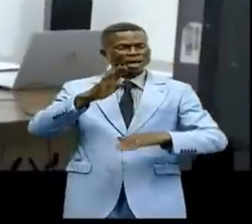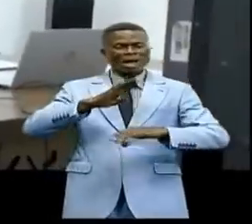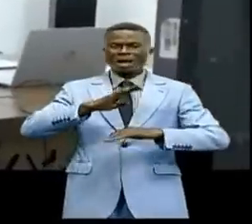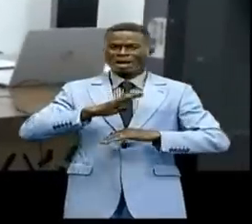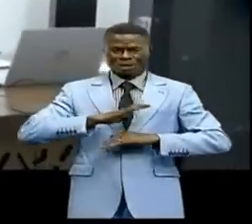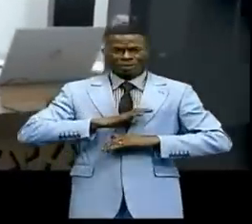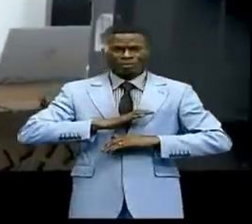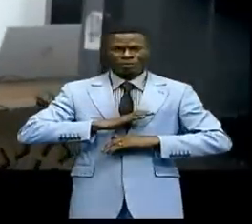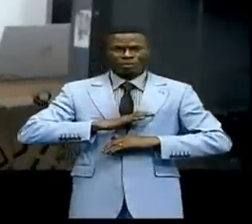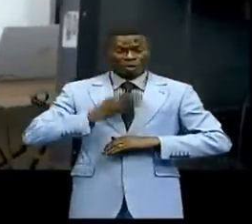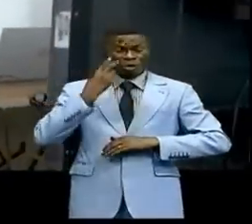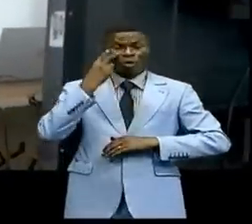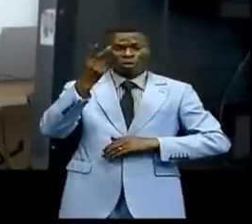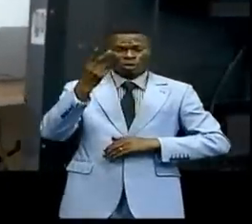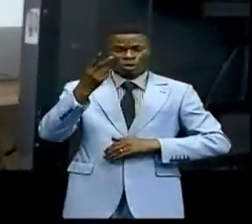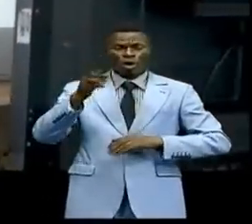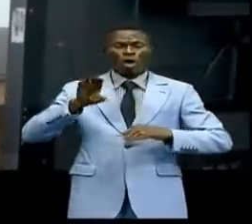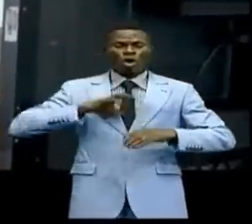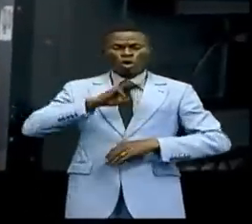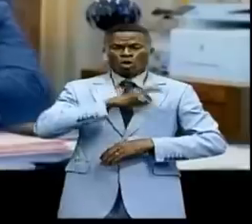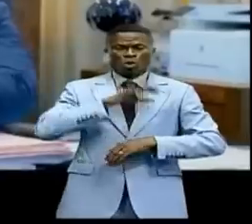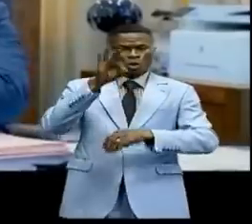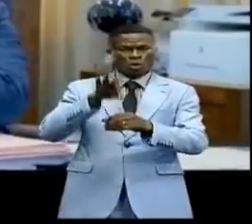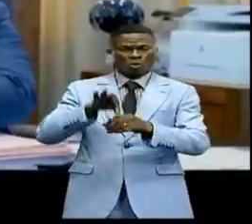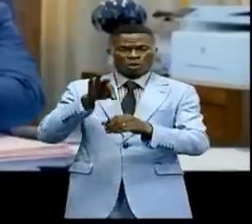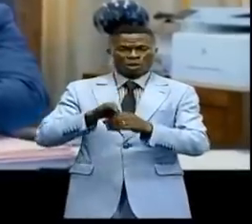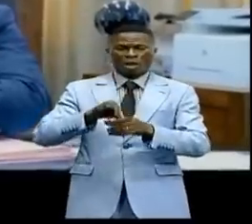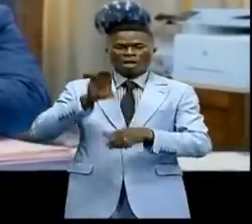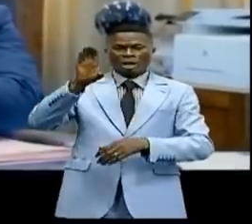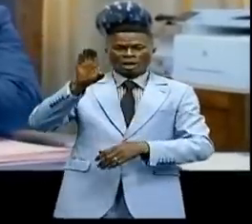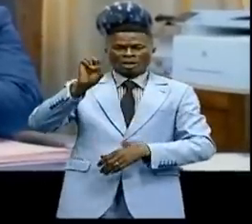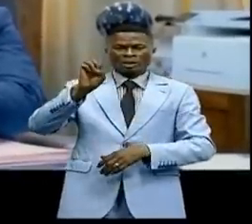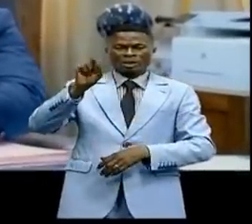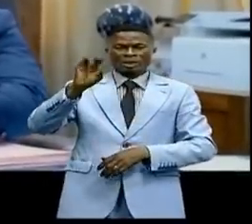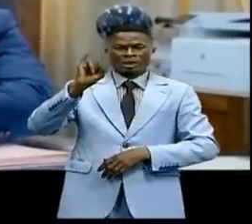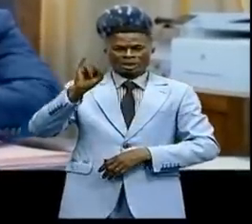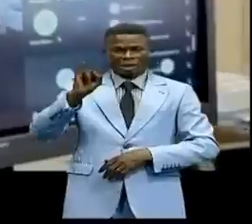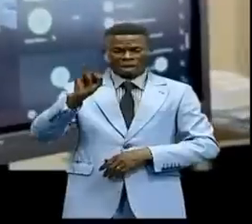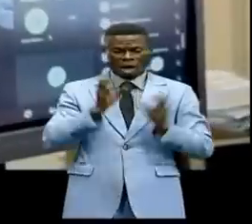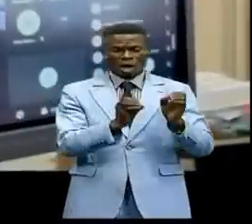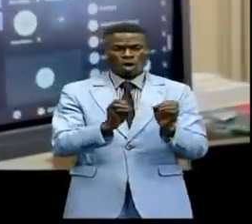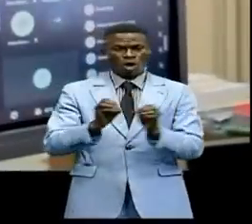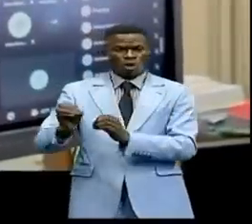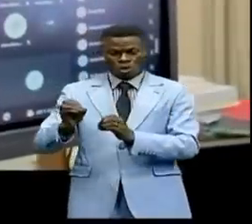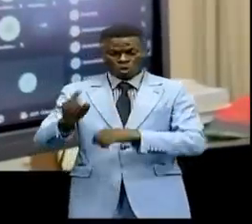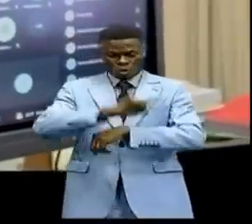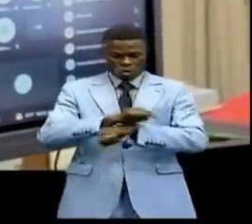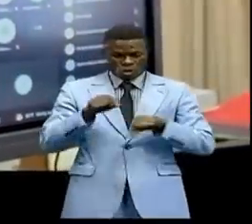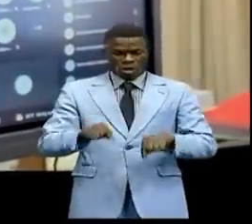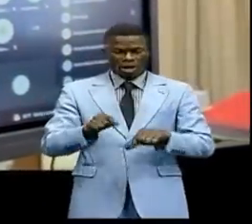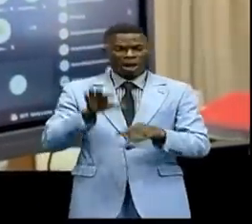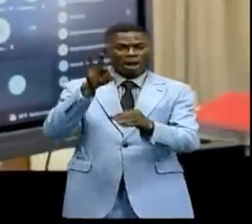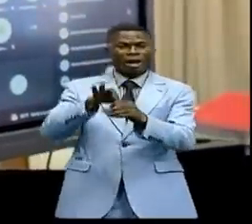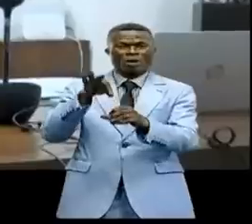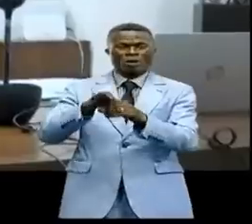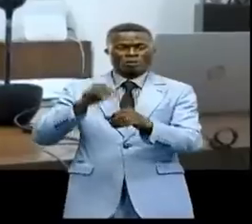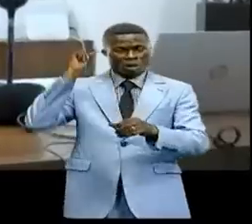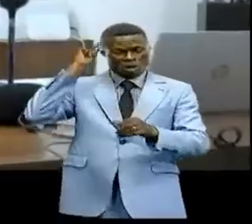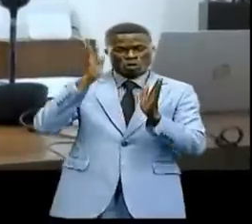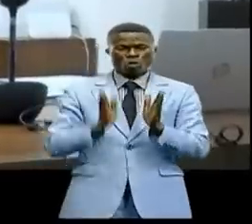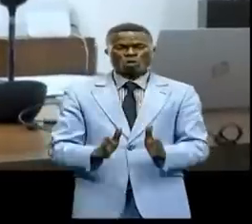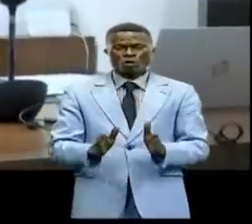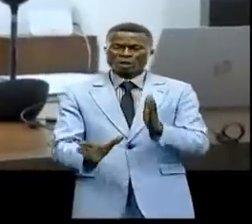satisfaction de voir la Commission électorale nationale indépendante organiser ces jours les élections des gouverneurs